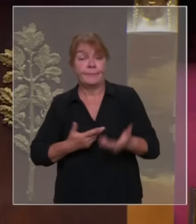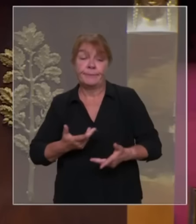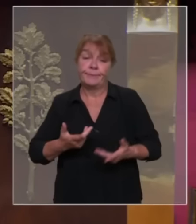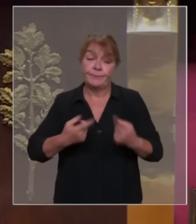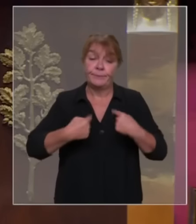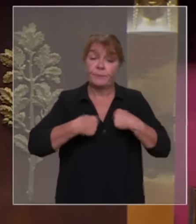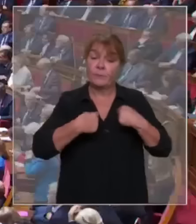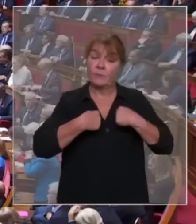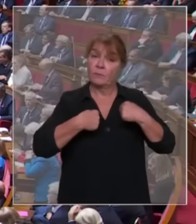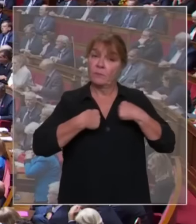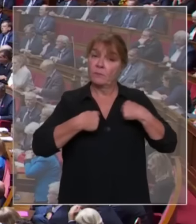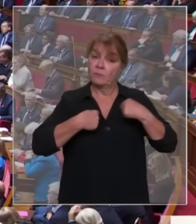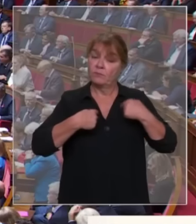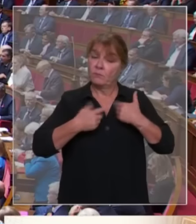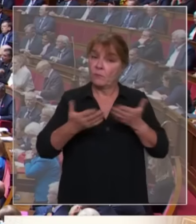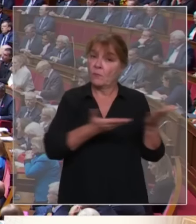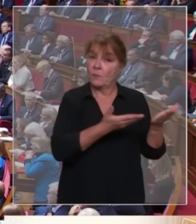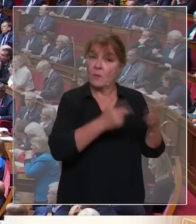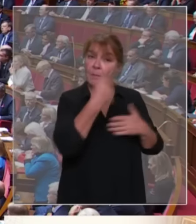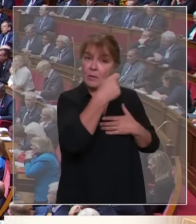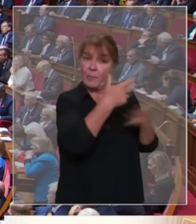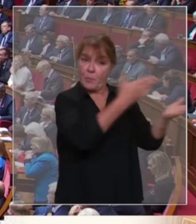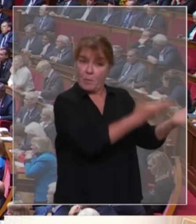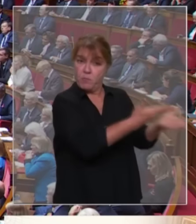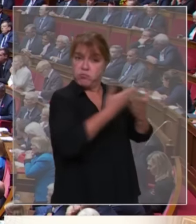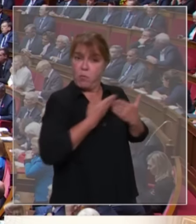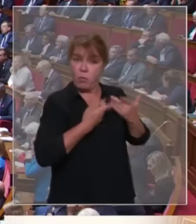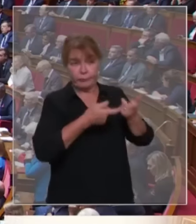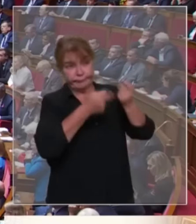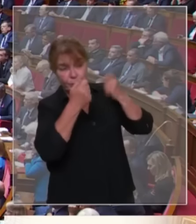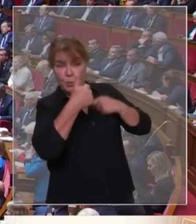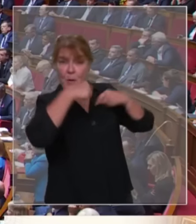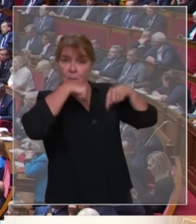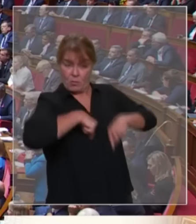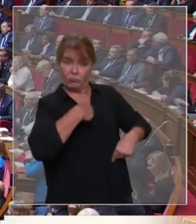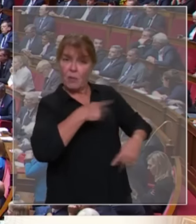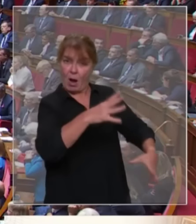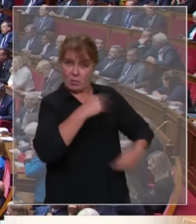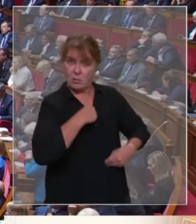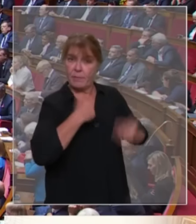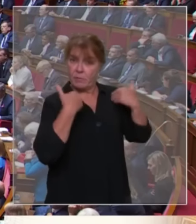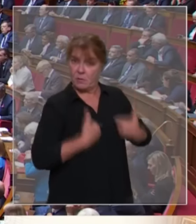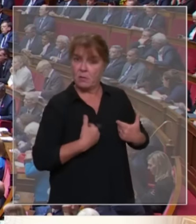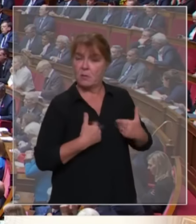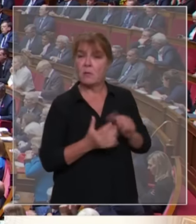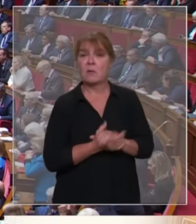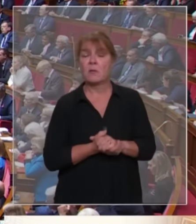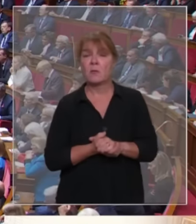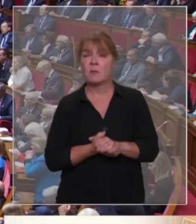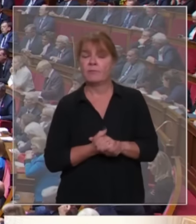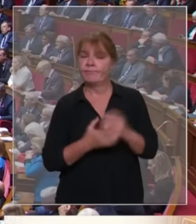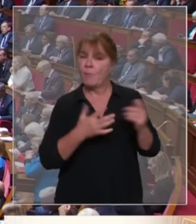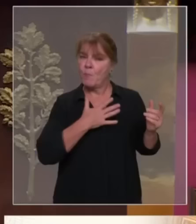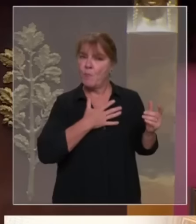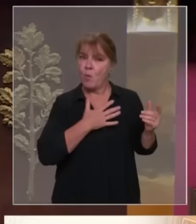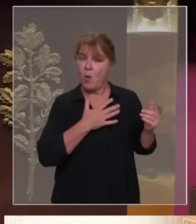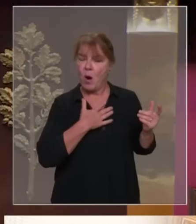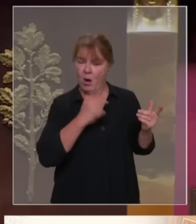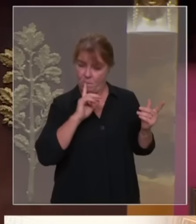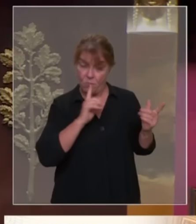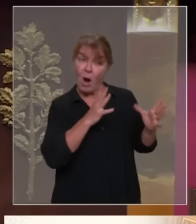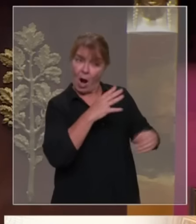acceptant la proposition du président de la République d'être le premier ministre de notre pays, j'ai, depuis ce